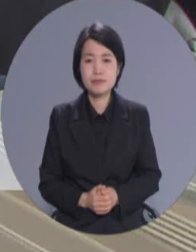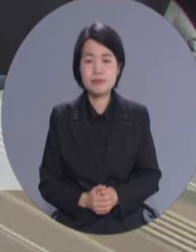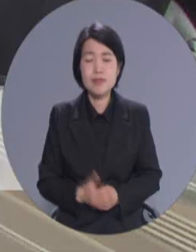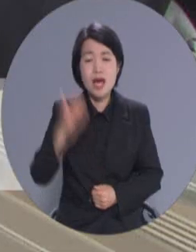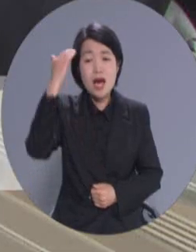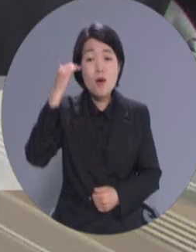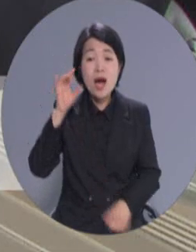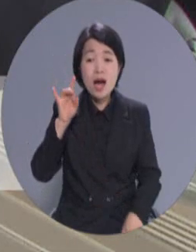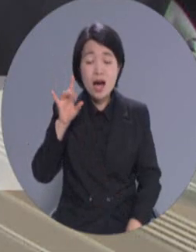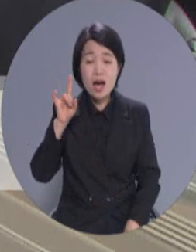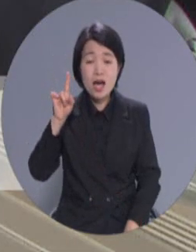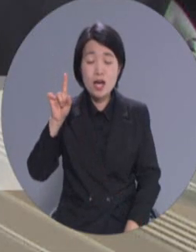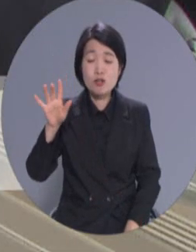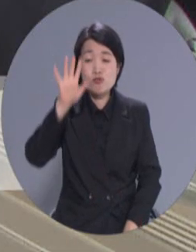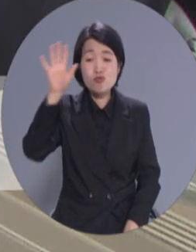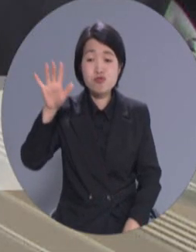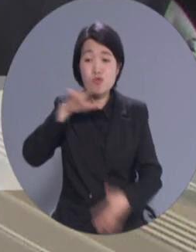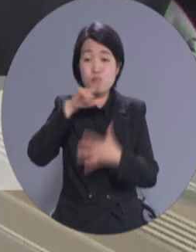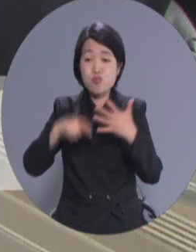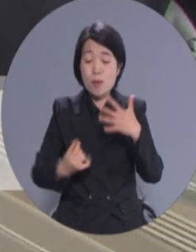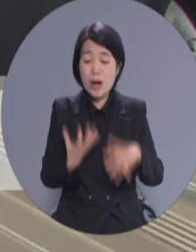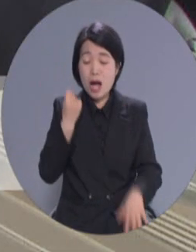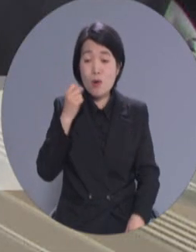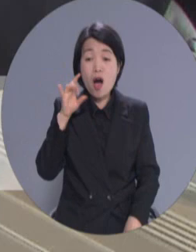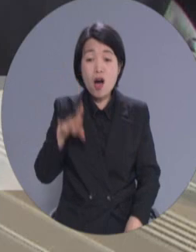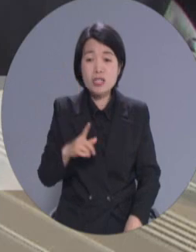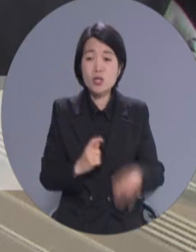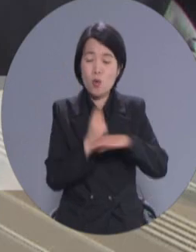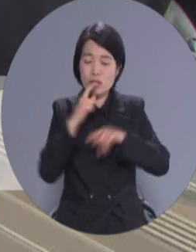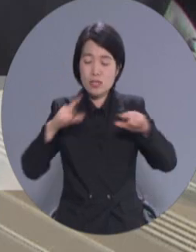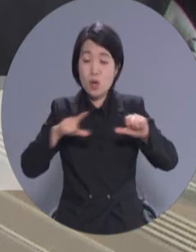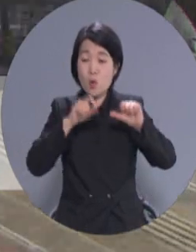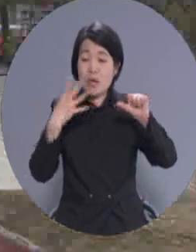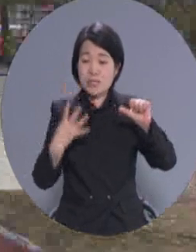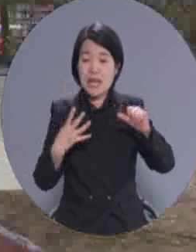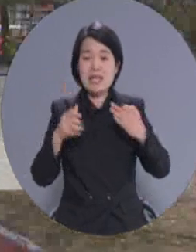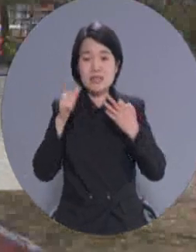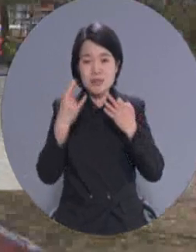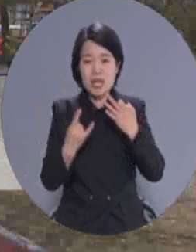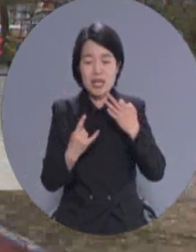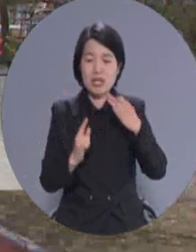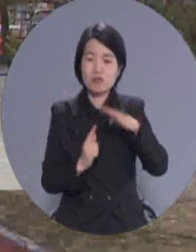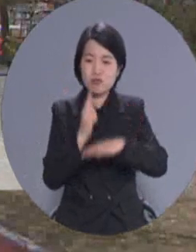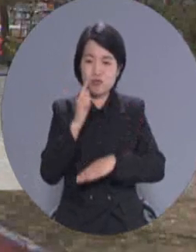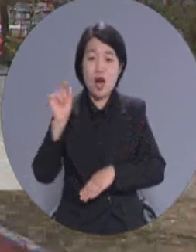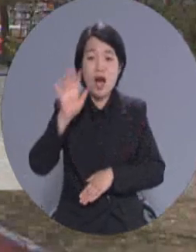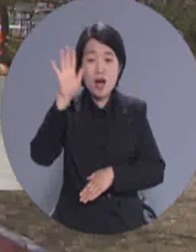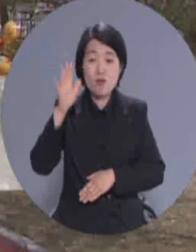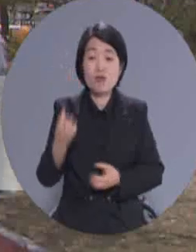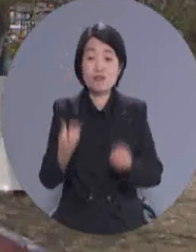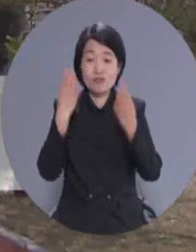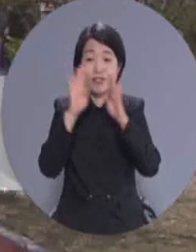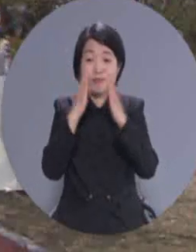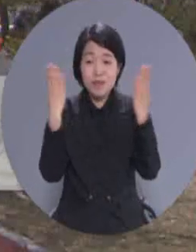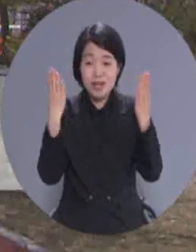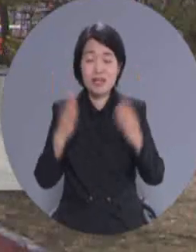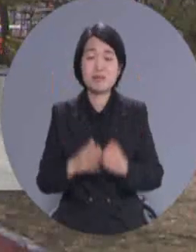국내 유일의 우주 플랫폼이 있는 고흥에서 오는 5월 4일 제14회 고흥 우주 항공축제가